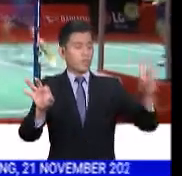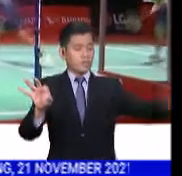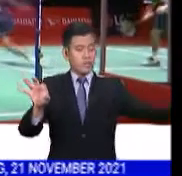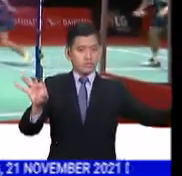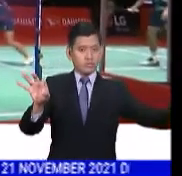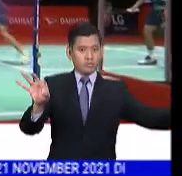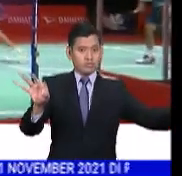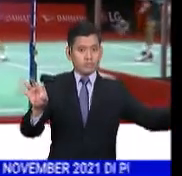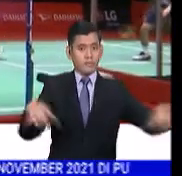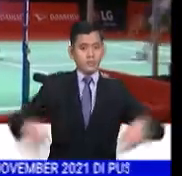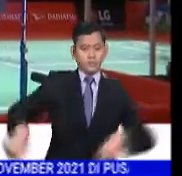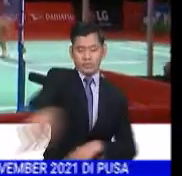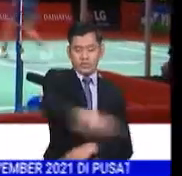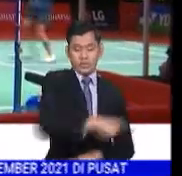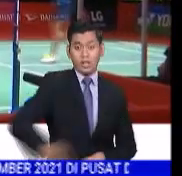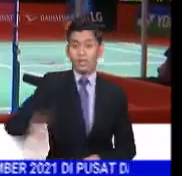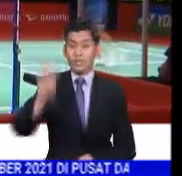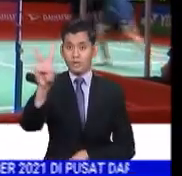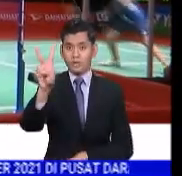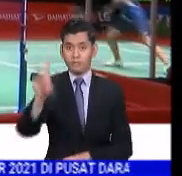kedua.